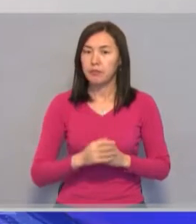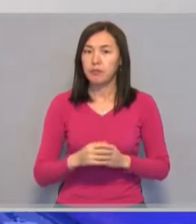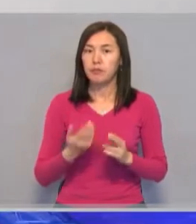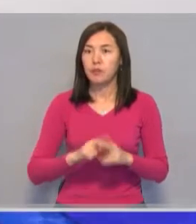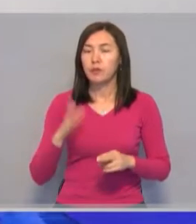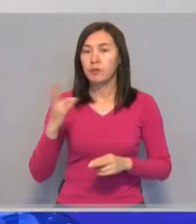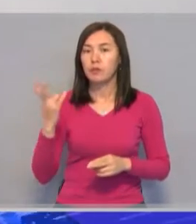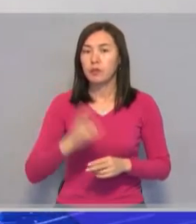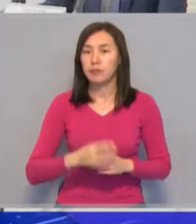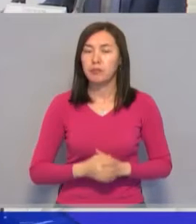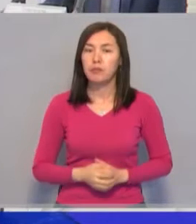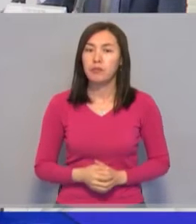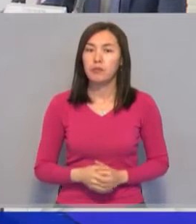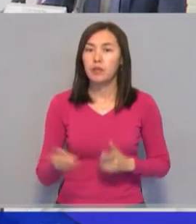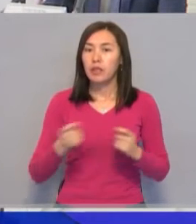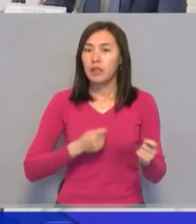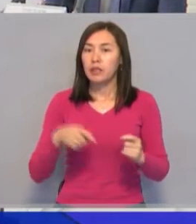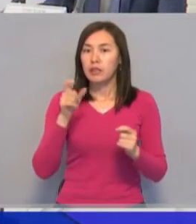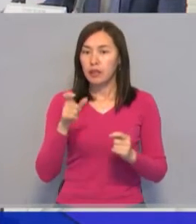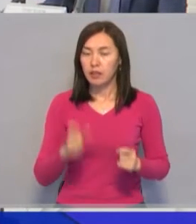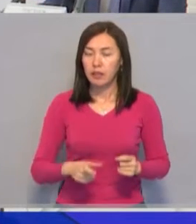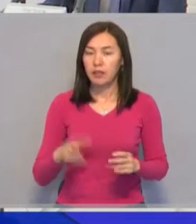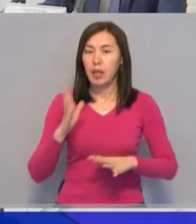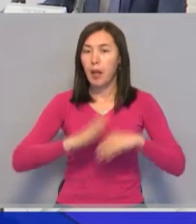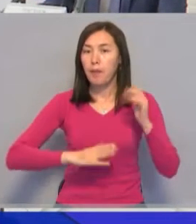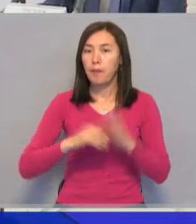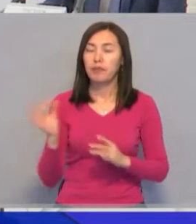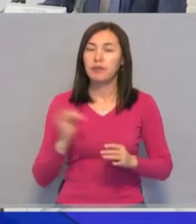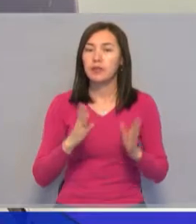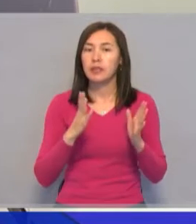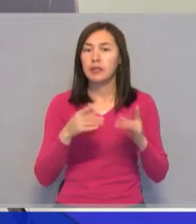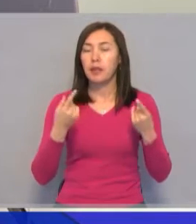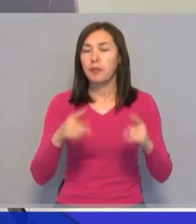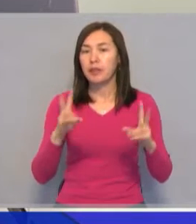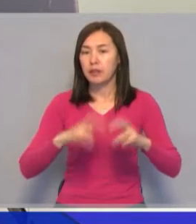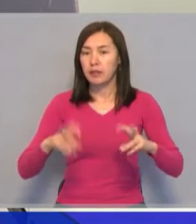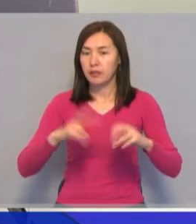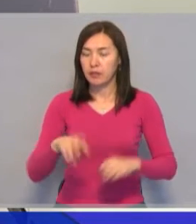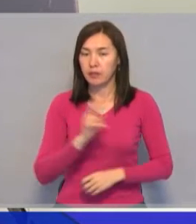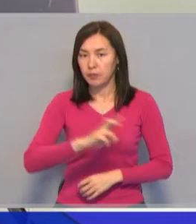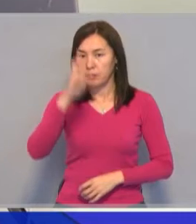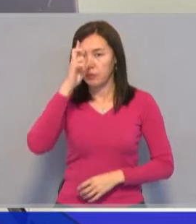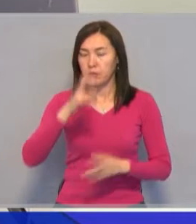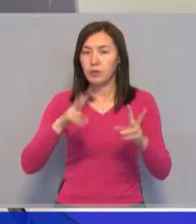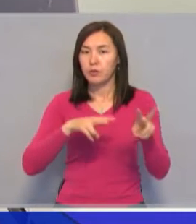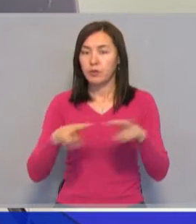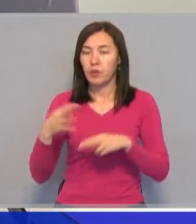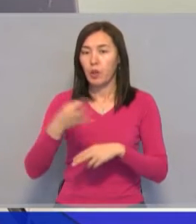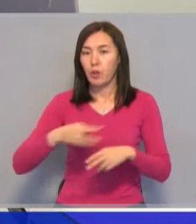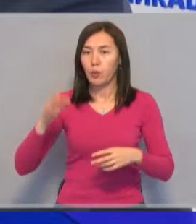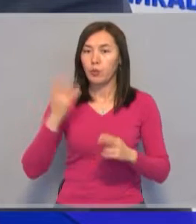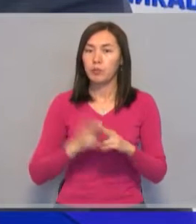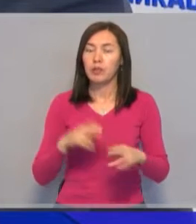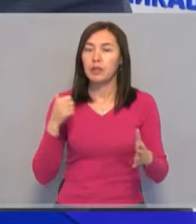солай болуы да тиіс. Департамент мамандарына профилактикалық және кезектен тыс тексеру секілді мемлекеттік бақылау құзыры